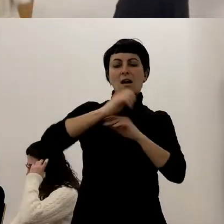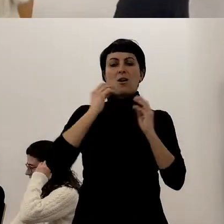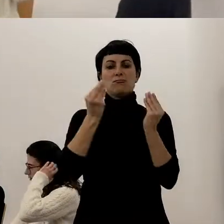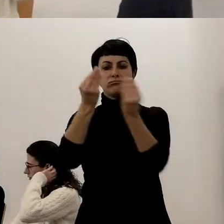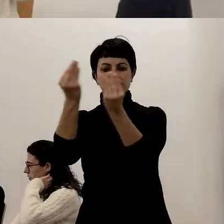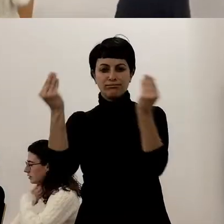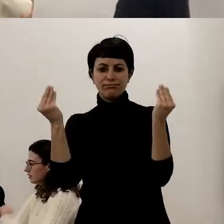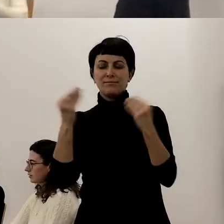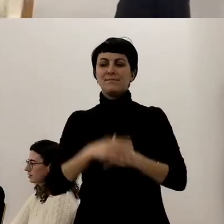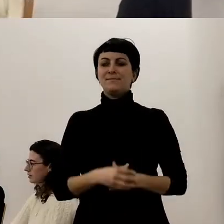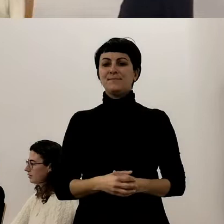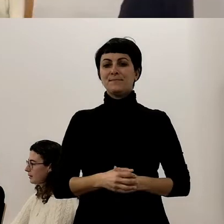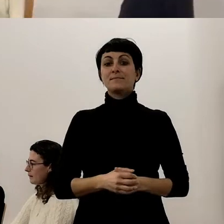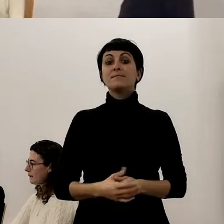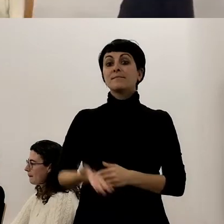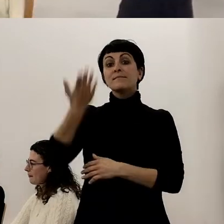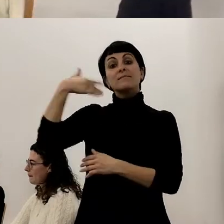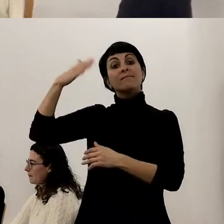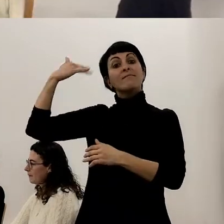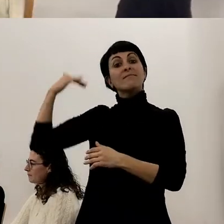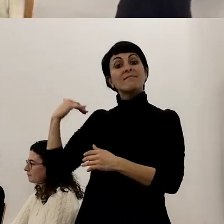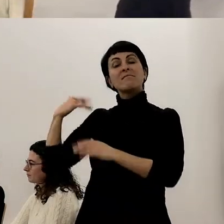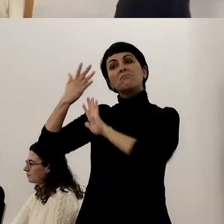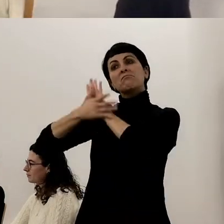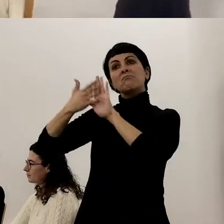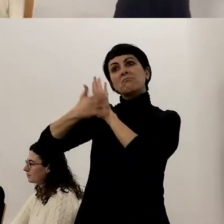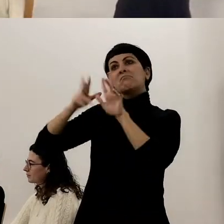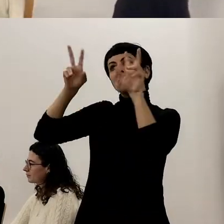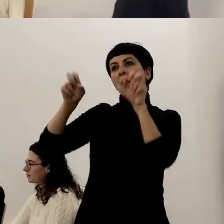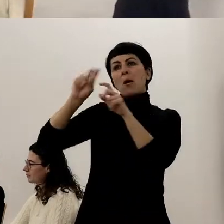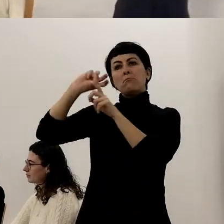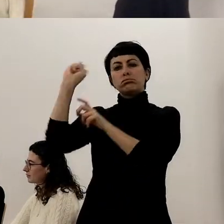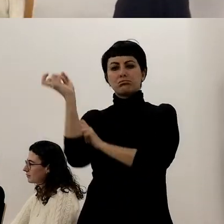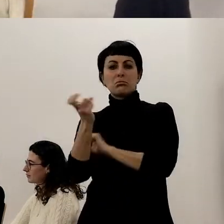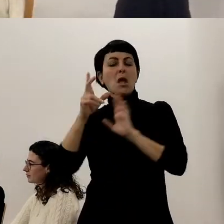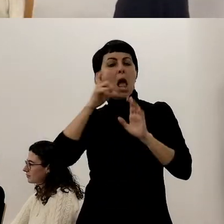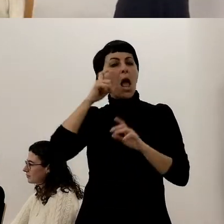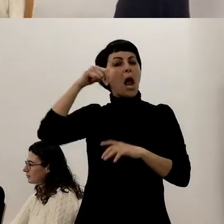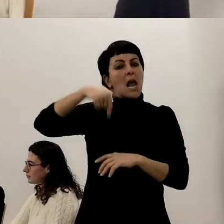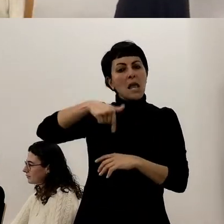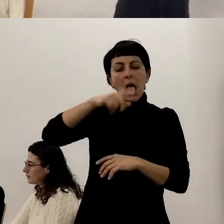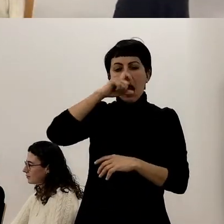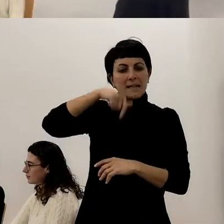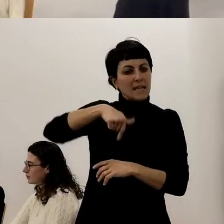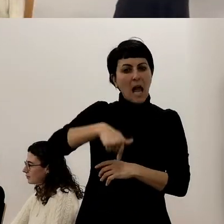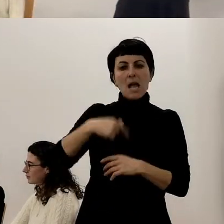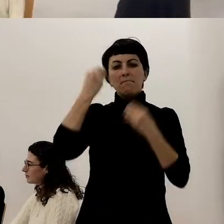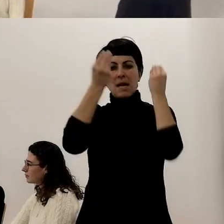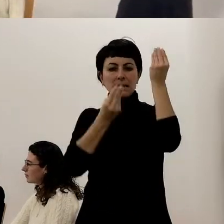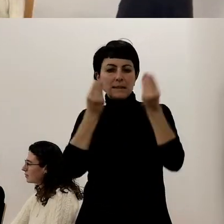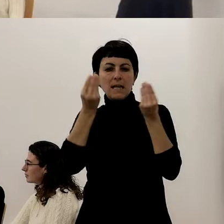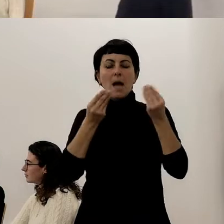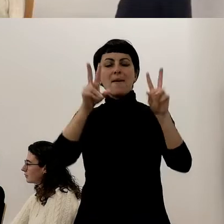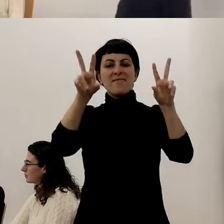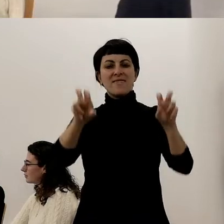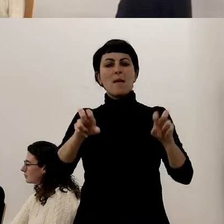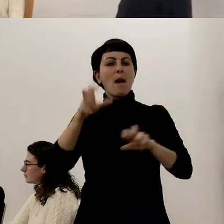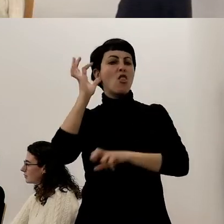últimes xerrades havíem tractat diversos temes i aquest any ens plantejàvem parlar del paper de les dones al món geganter,